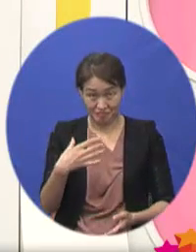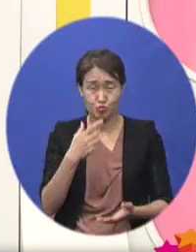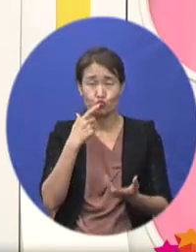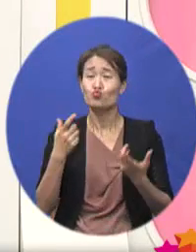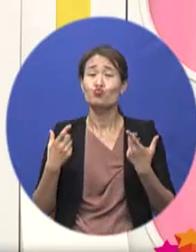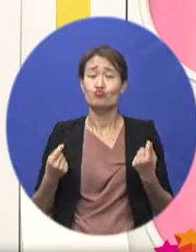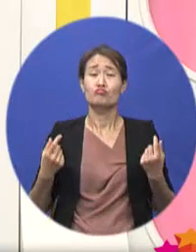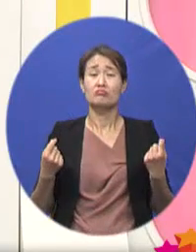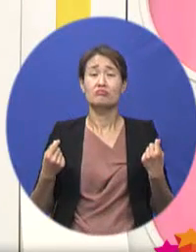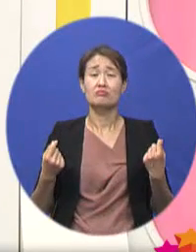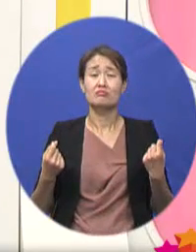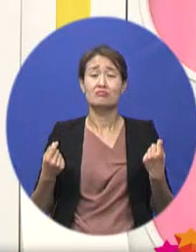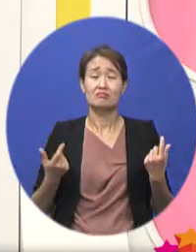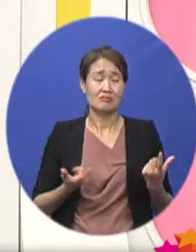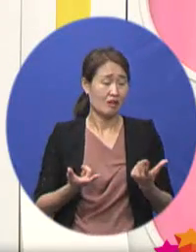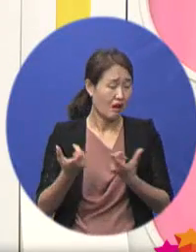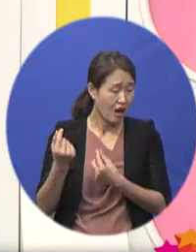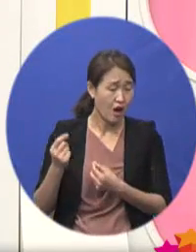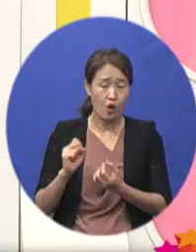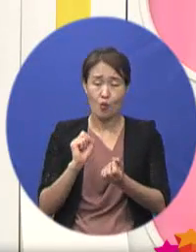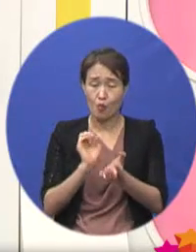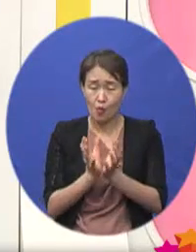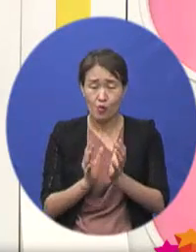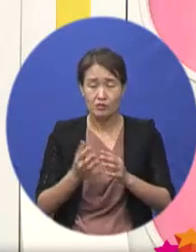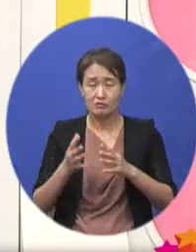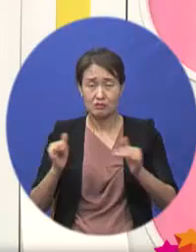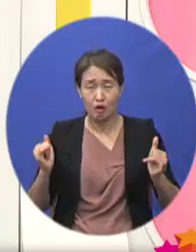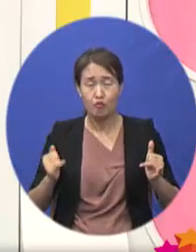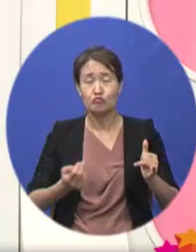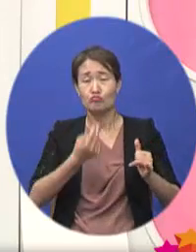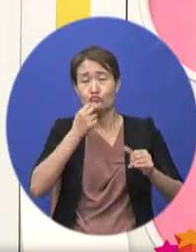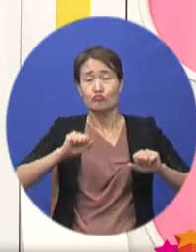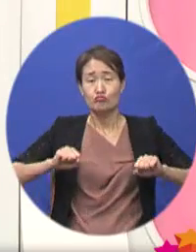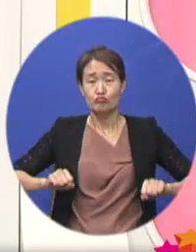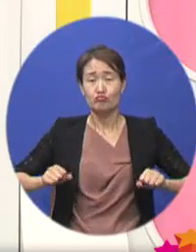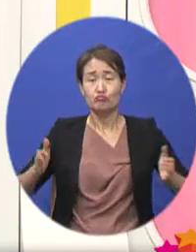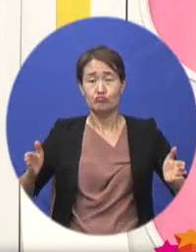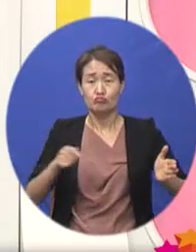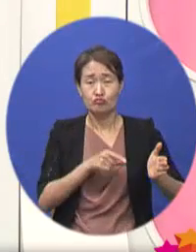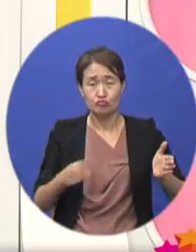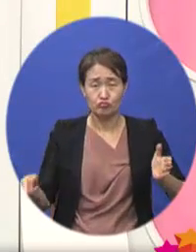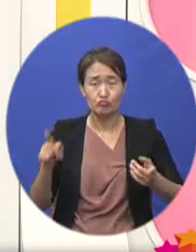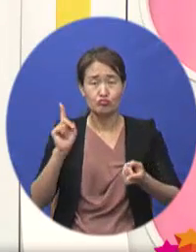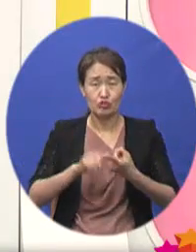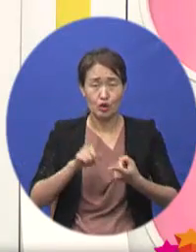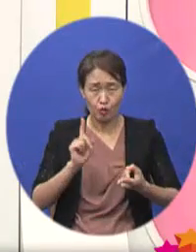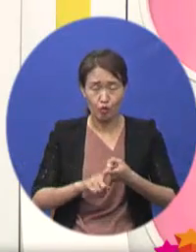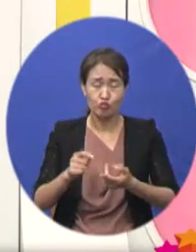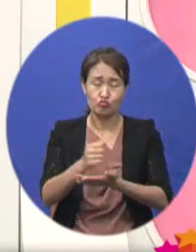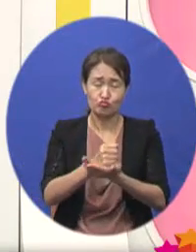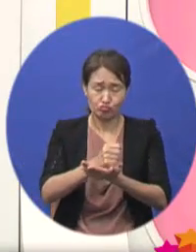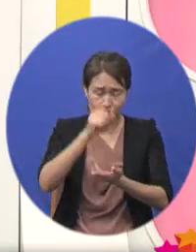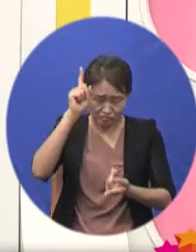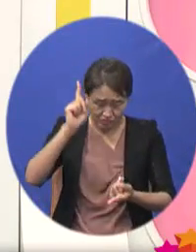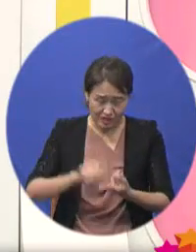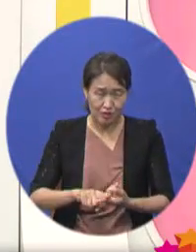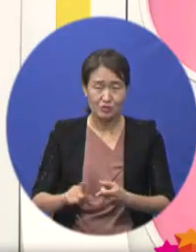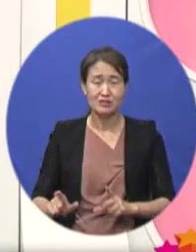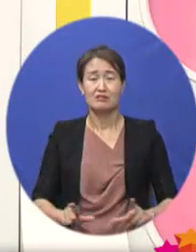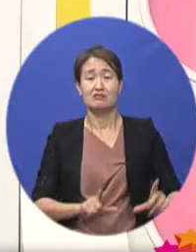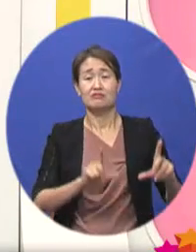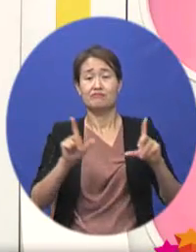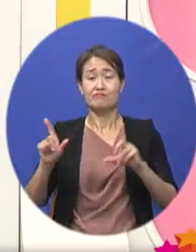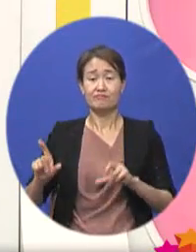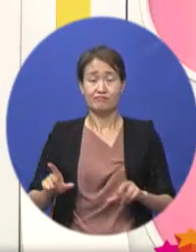하셨군요. 예. 맞아요. 전부 다 식물이고 인간이고 다 수명이 있는데 그 예. 그죠? 운명대로 사는 거죠. 네. 예.